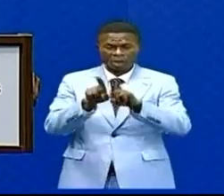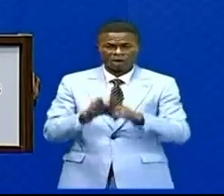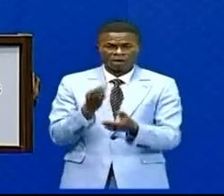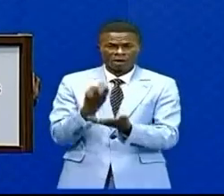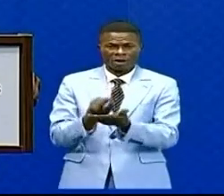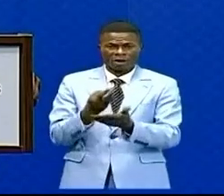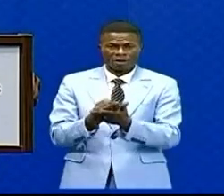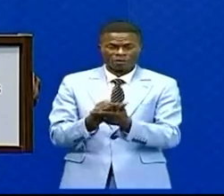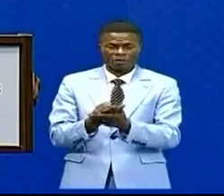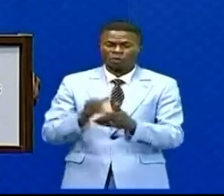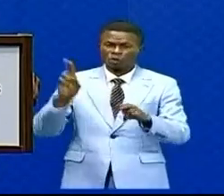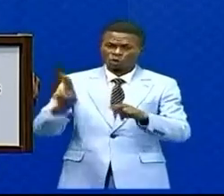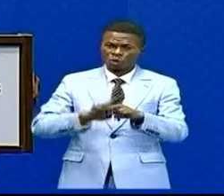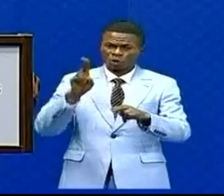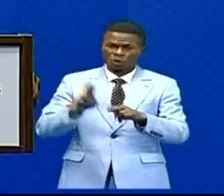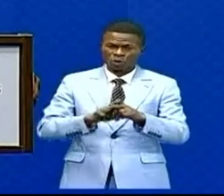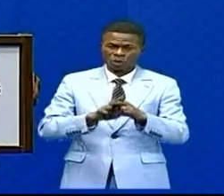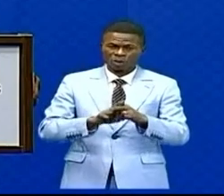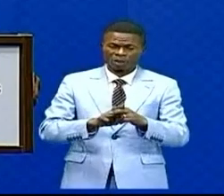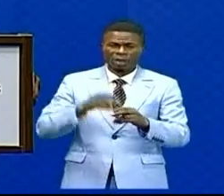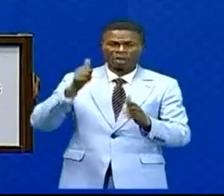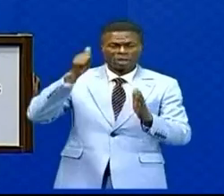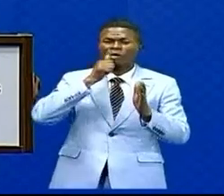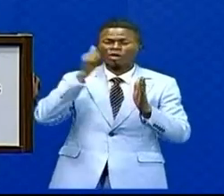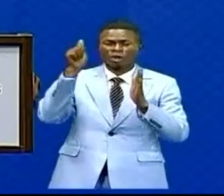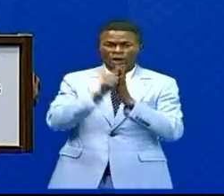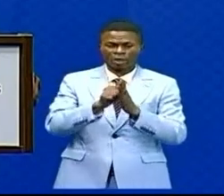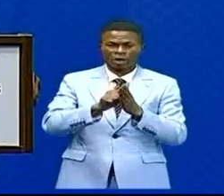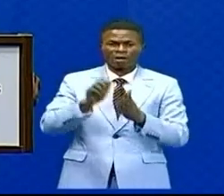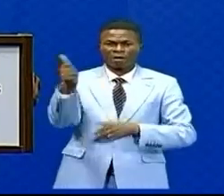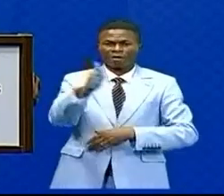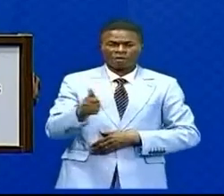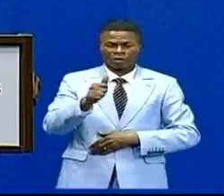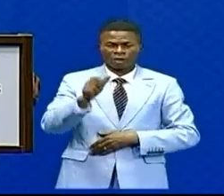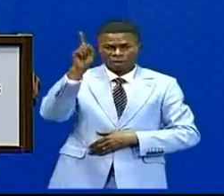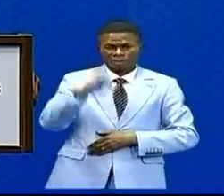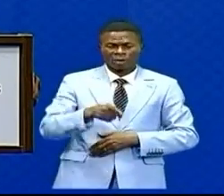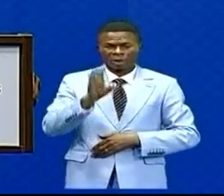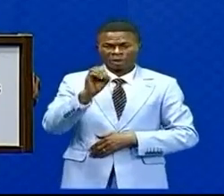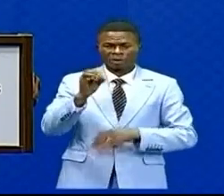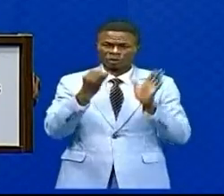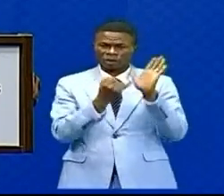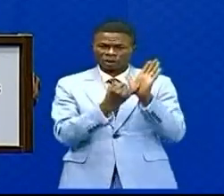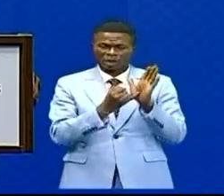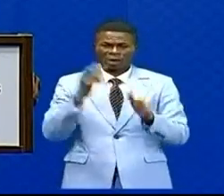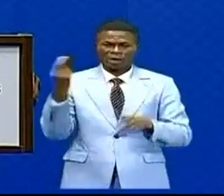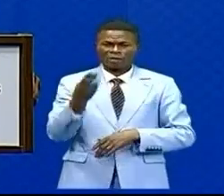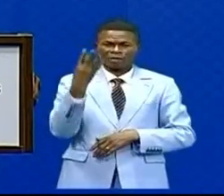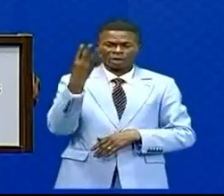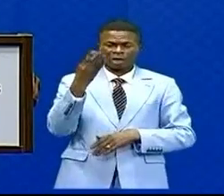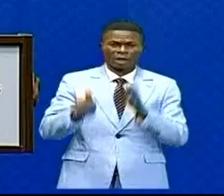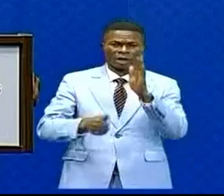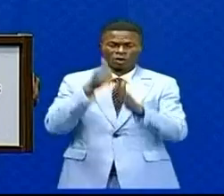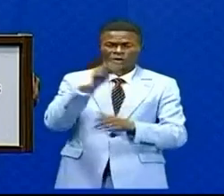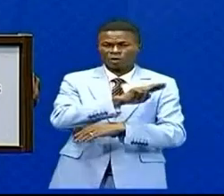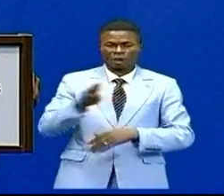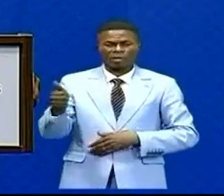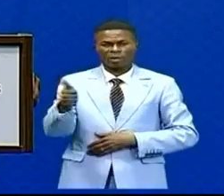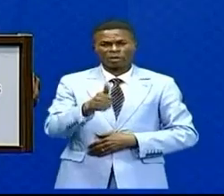de la mise en œuvre du décret numéro 21/06 du 24 novembre